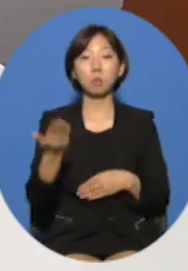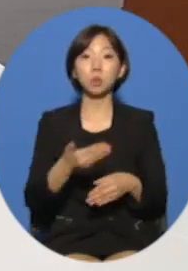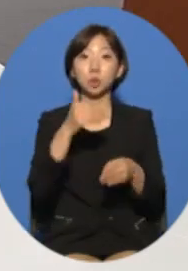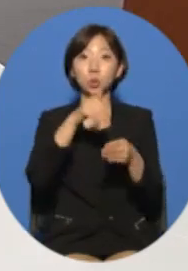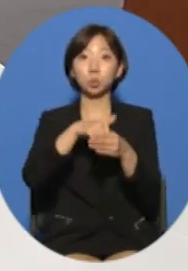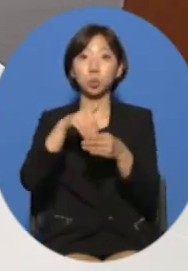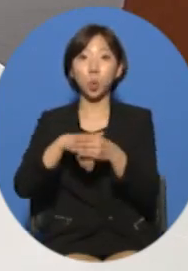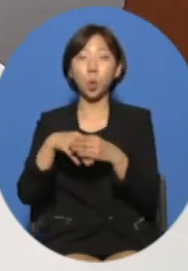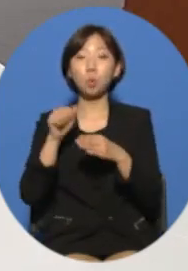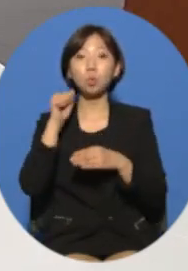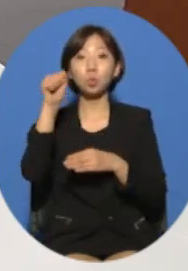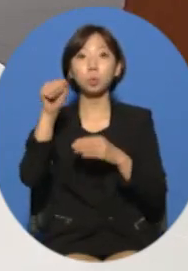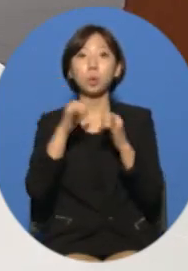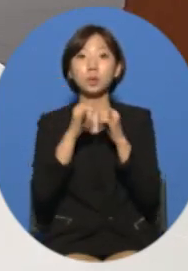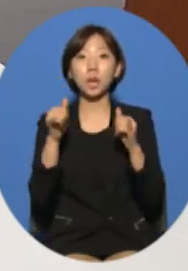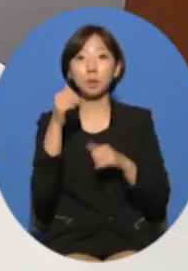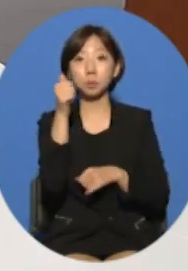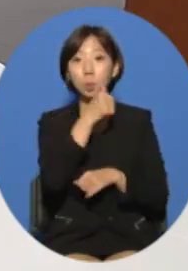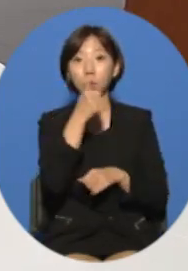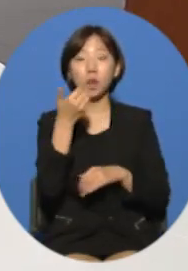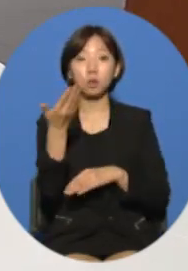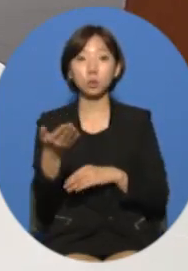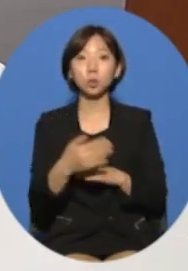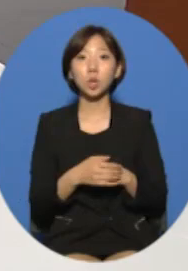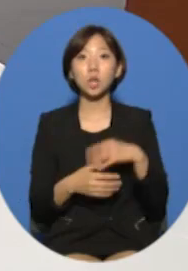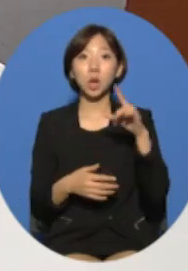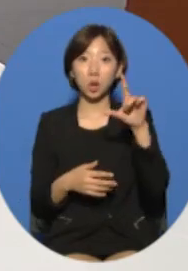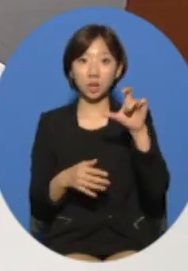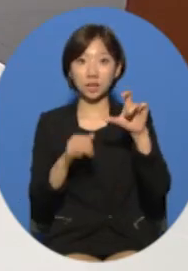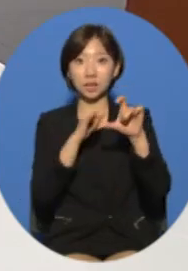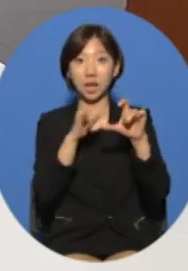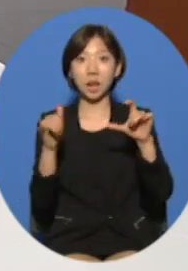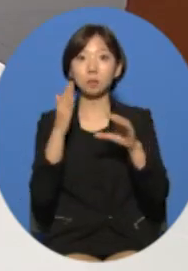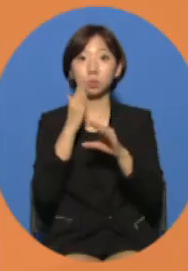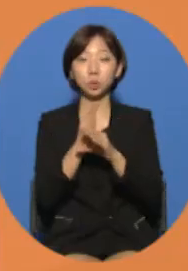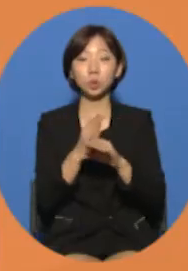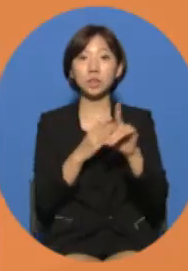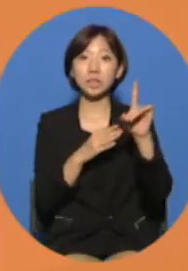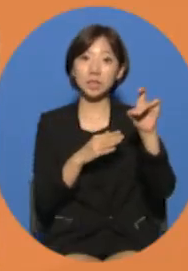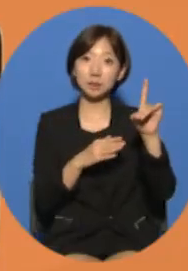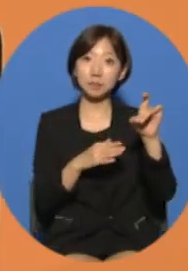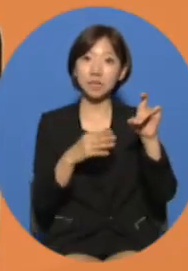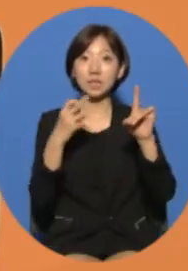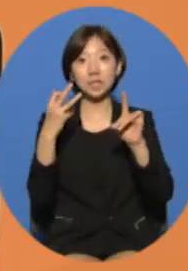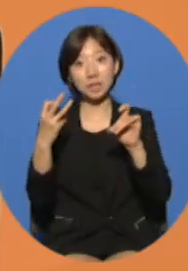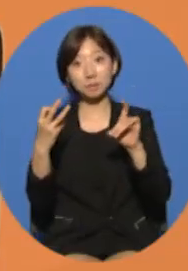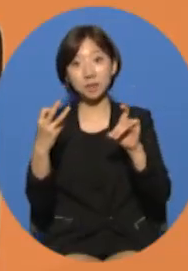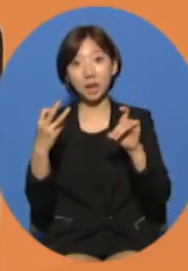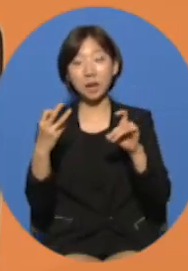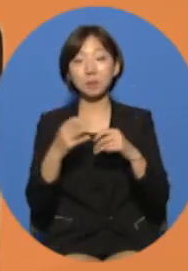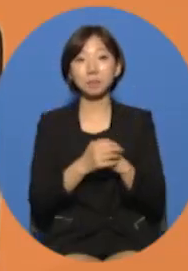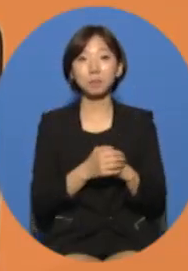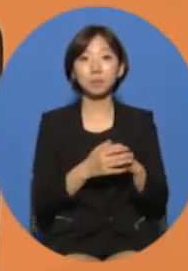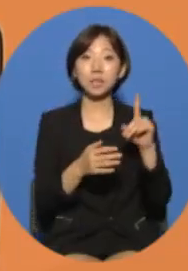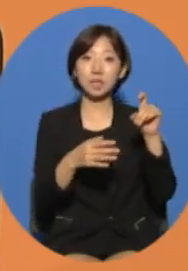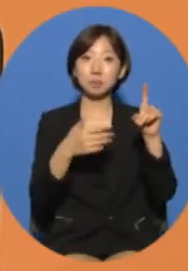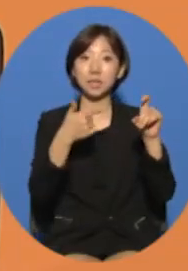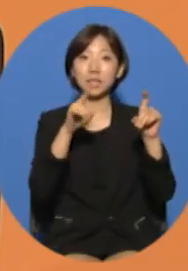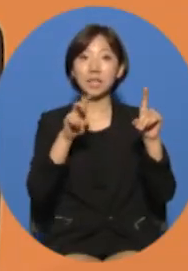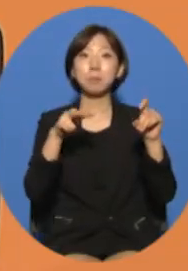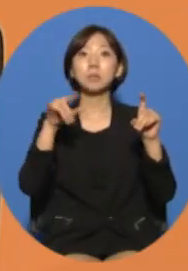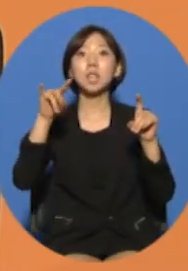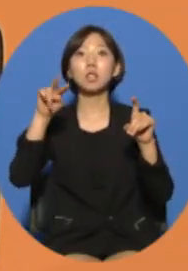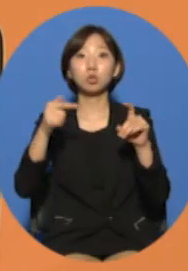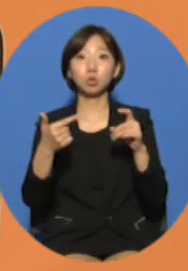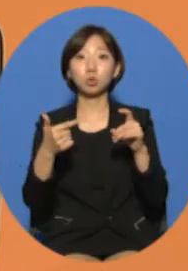대통령 후보를 소개해드리도록 하겠습니다. 네네. 15명의 후보 중에서 기호 11번, 13번 통일한국당 남재준 후보